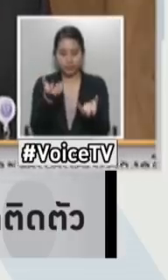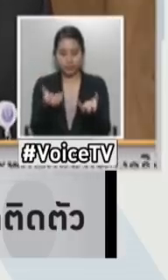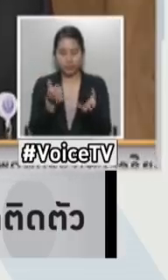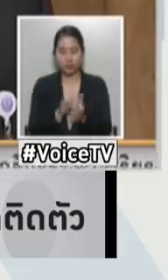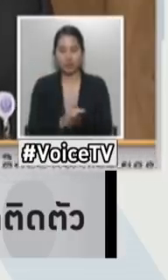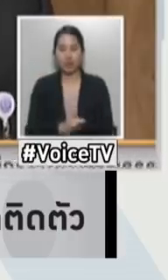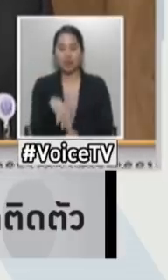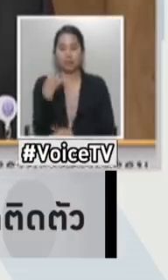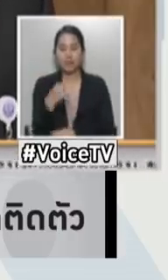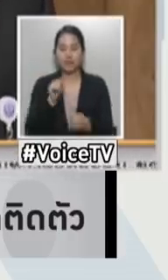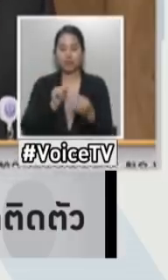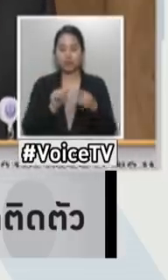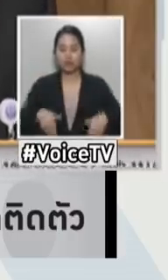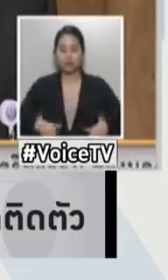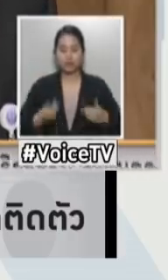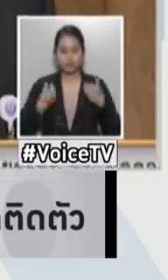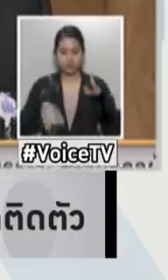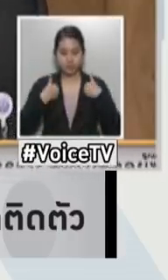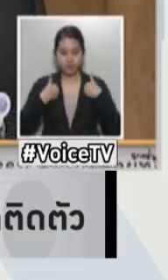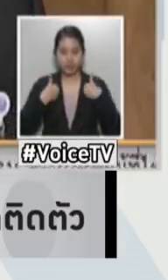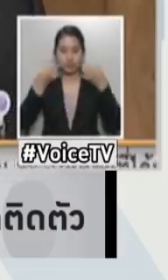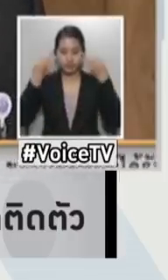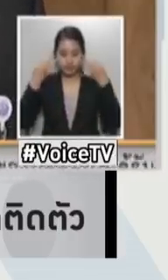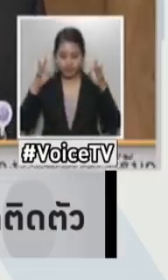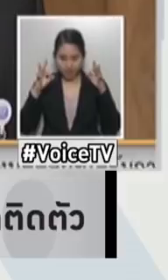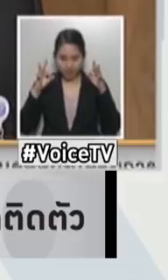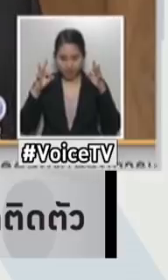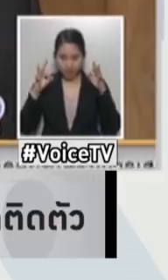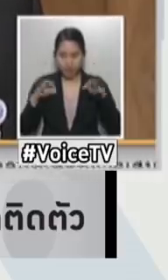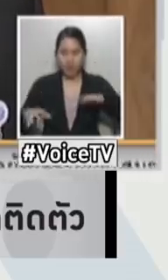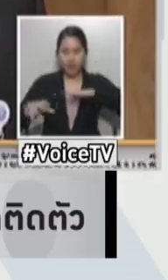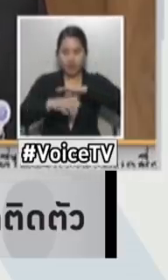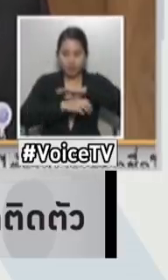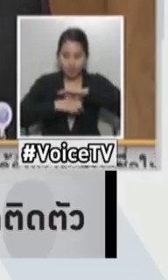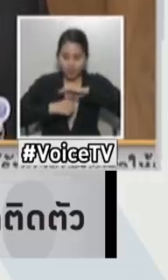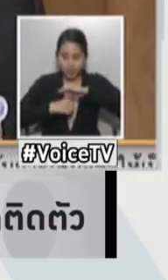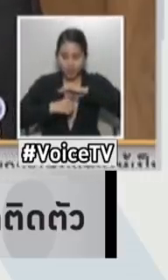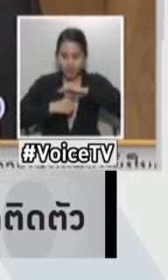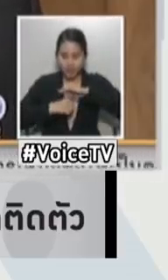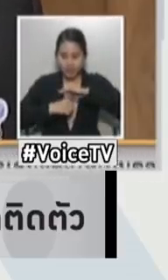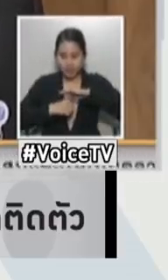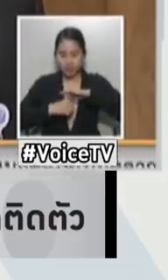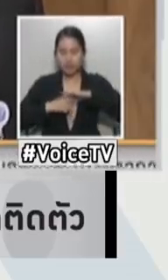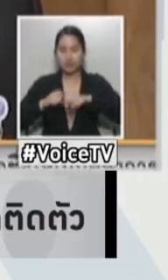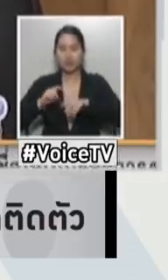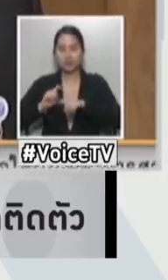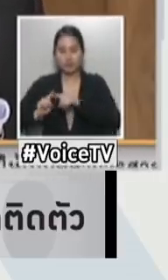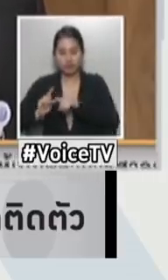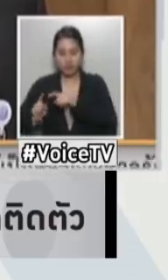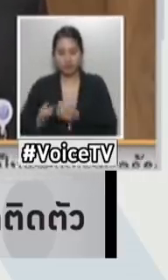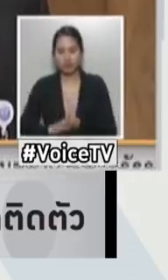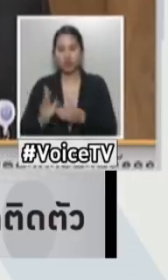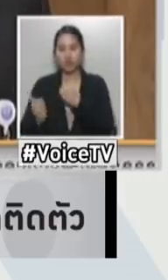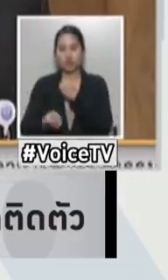ไม่ได้มีหลักฐานอะไรมาโชว์เลย ถ้าได้รับคำพิพากษาตัวจริงมาจากทางออสเตรเลียแล้วสิ่ง